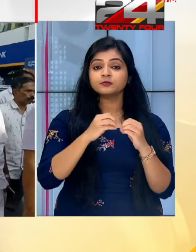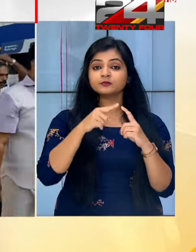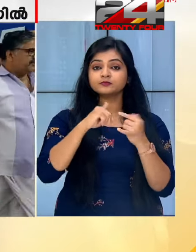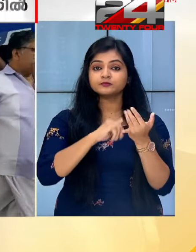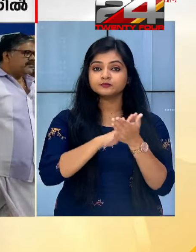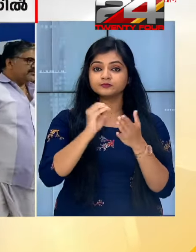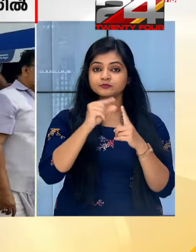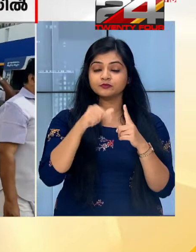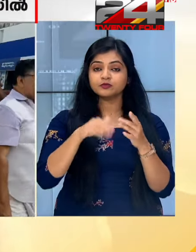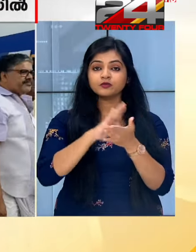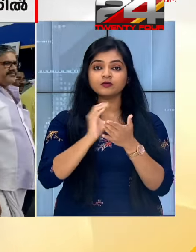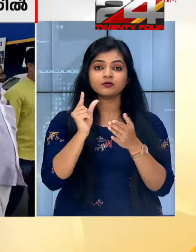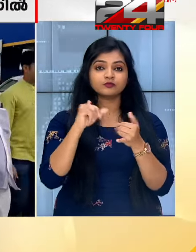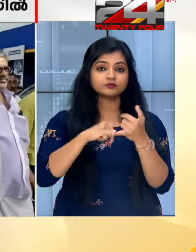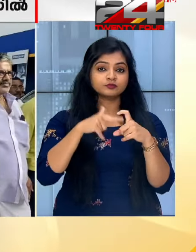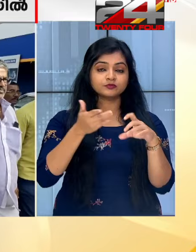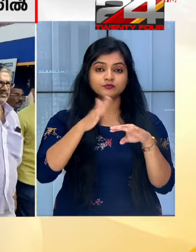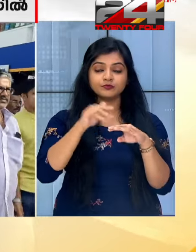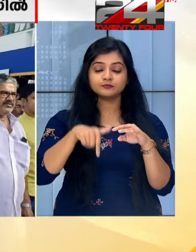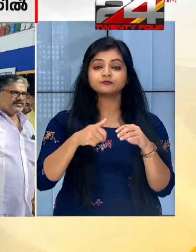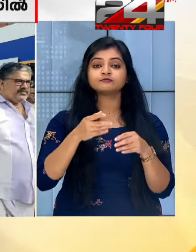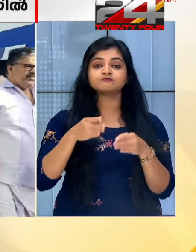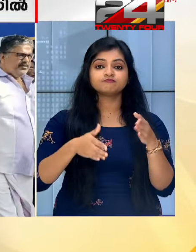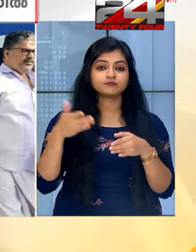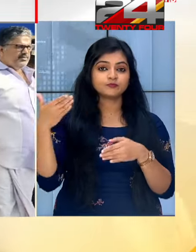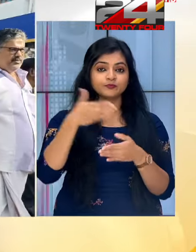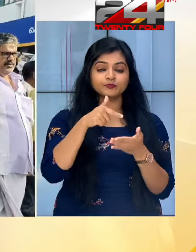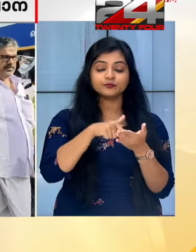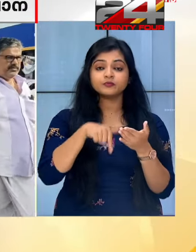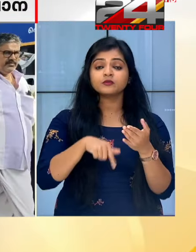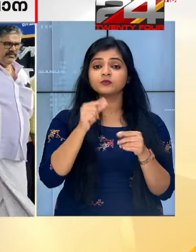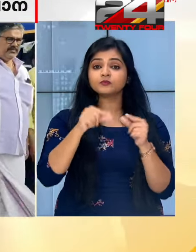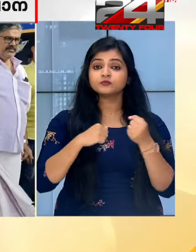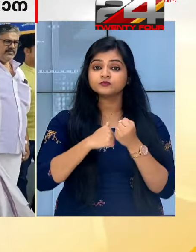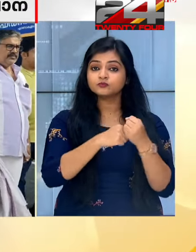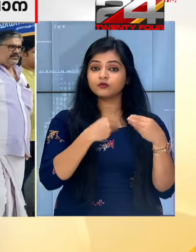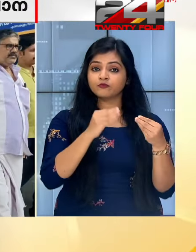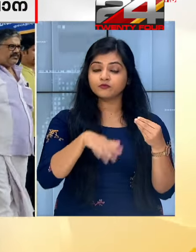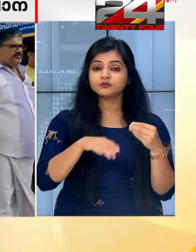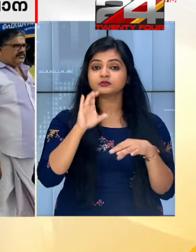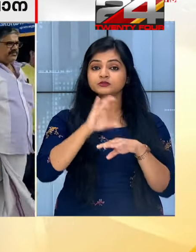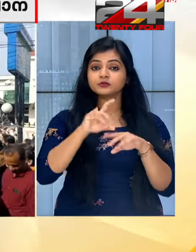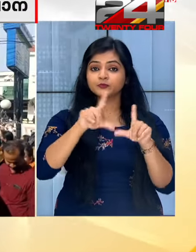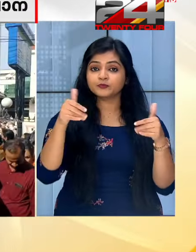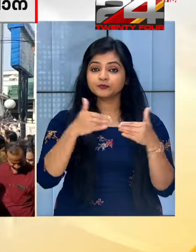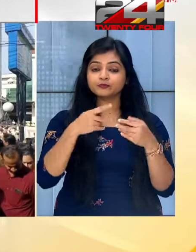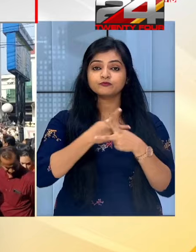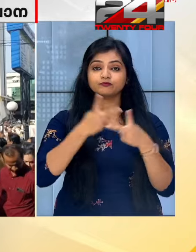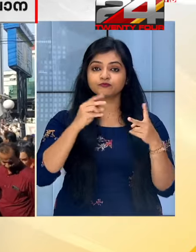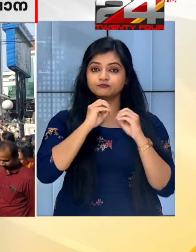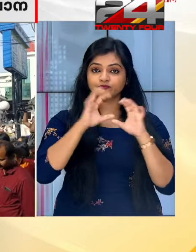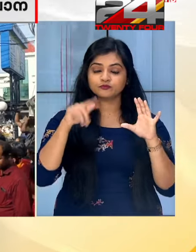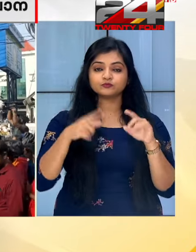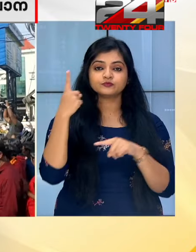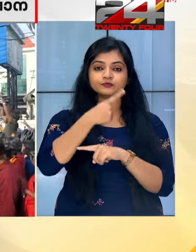വൈദികരും വിശ്വാസികളും ബസലിക്കയിൽ എത്തിയത്. അതിരൂപതയിലെ ജനാഭിമുഖ കുർബാനയെ പിന്തുണയ്ക്കുന്നവരുടെ പള്ളിയോഗ തീരുമാന പ്രഖ്യാപനവും